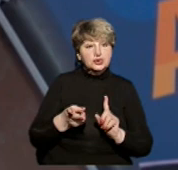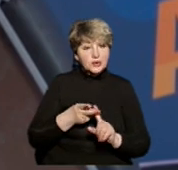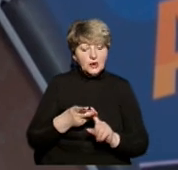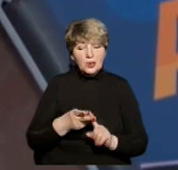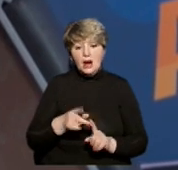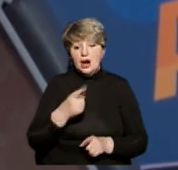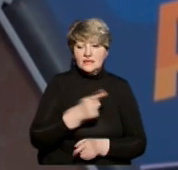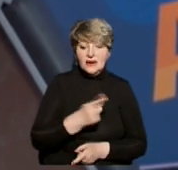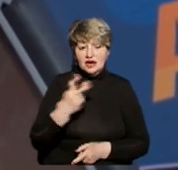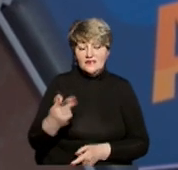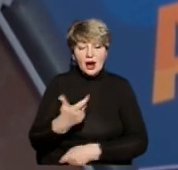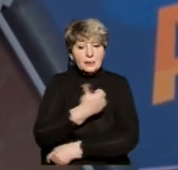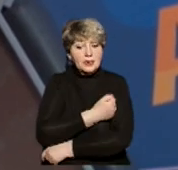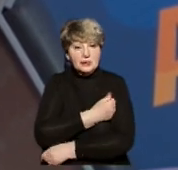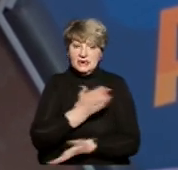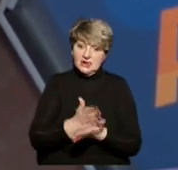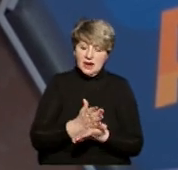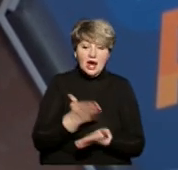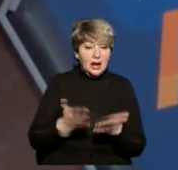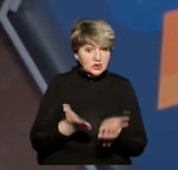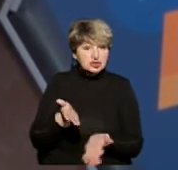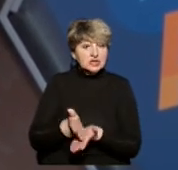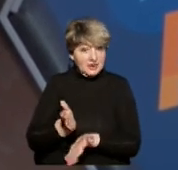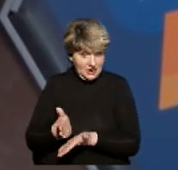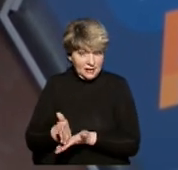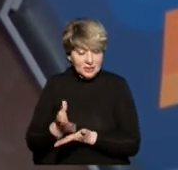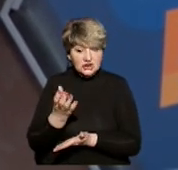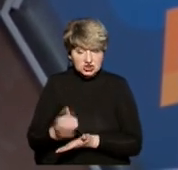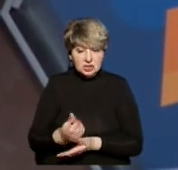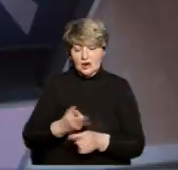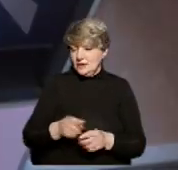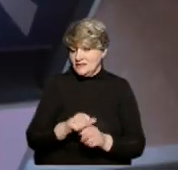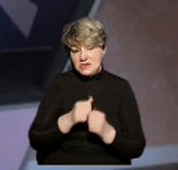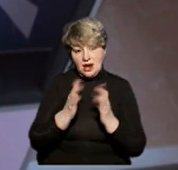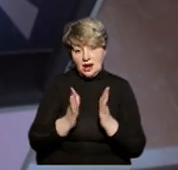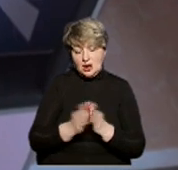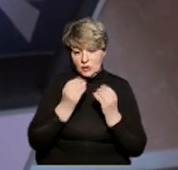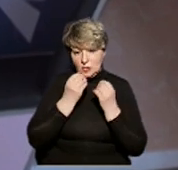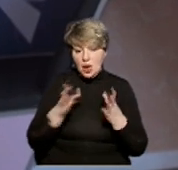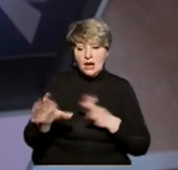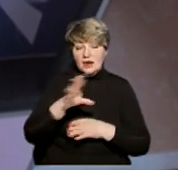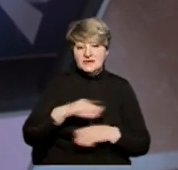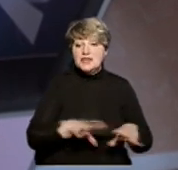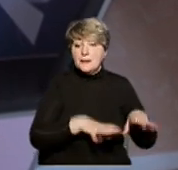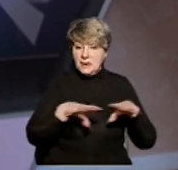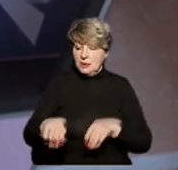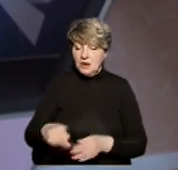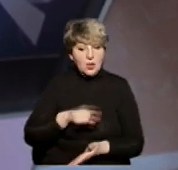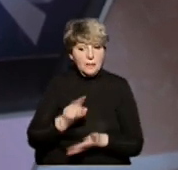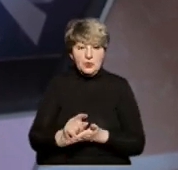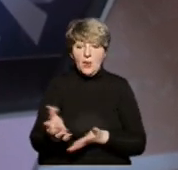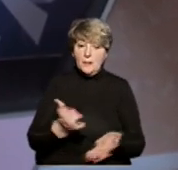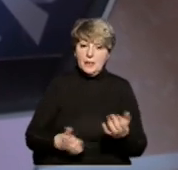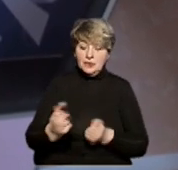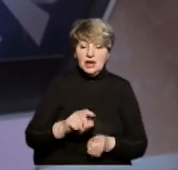хоч одне-два щеплення. А якщо там всі щеплення, це вже взагалі добре. Переселенців ми всіх зараховуємо, вони тільки